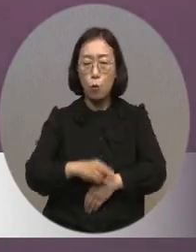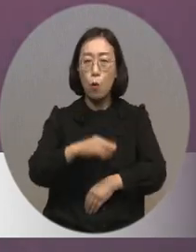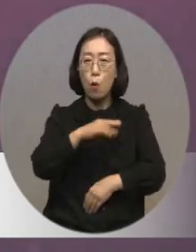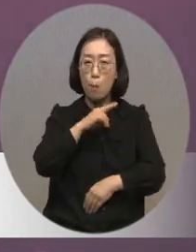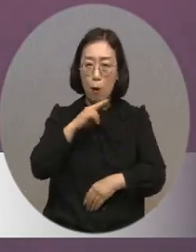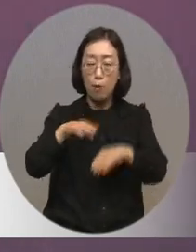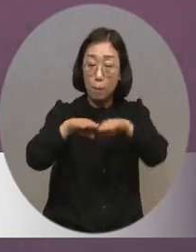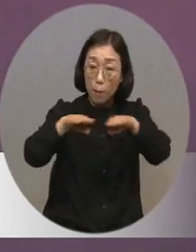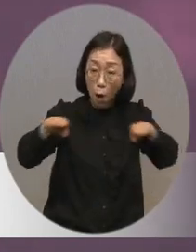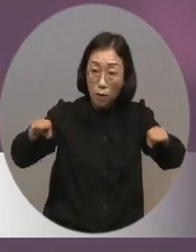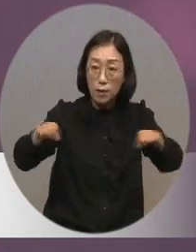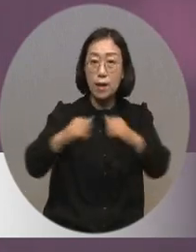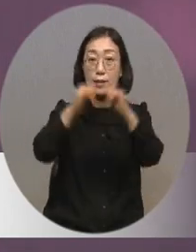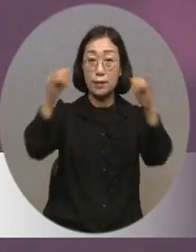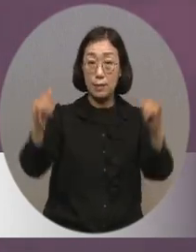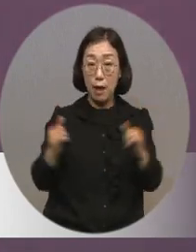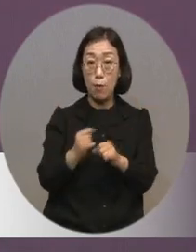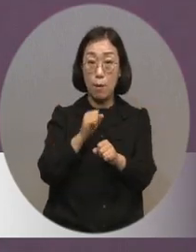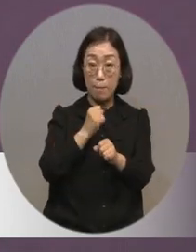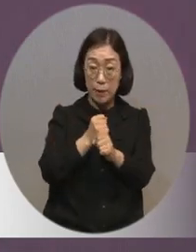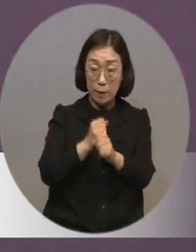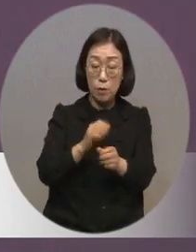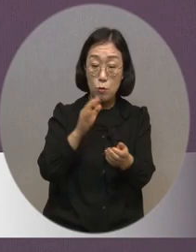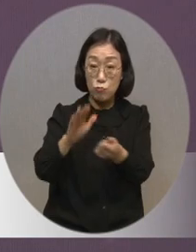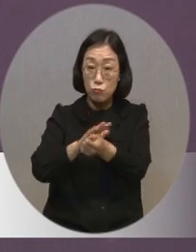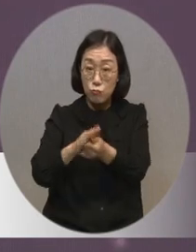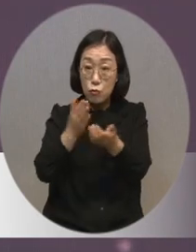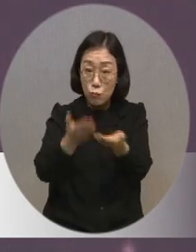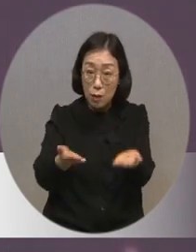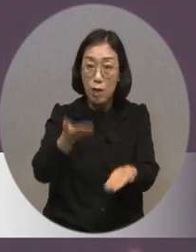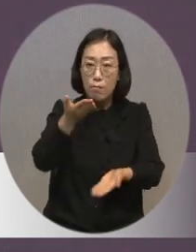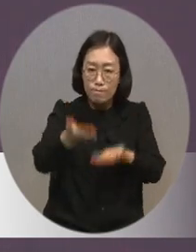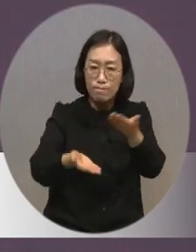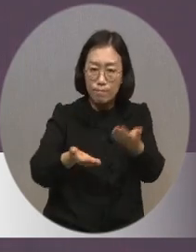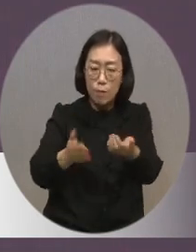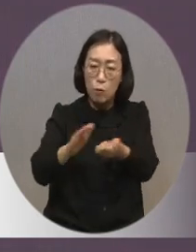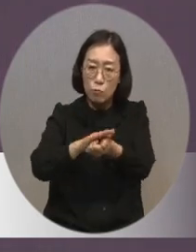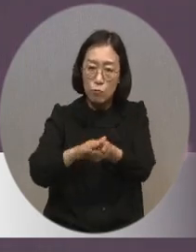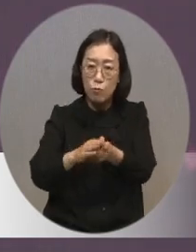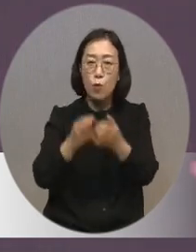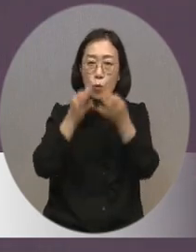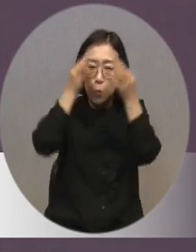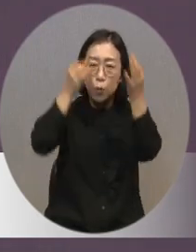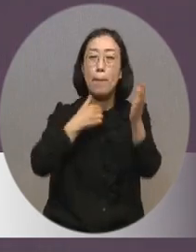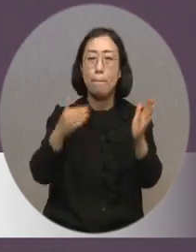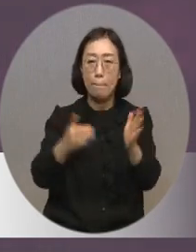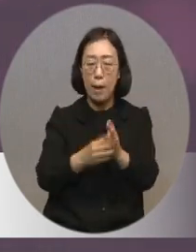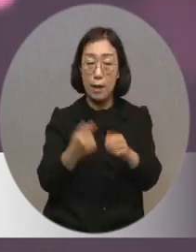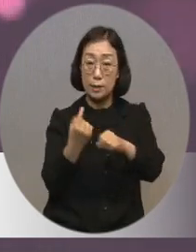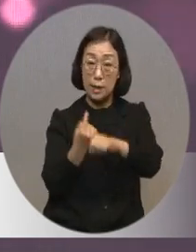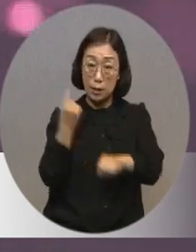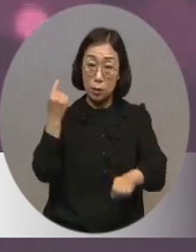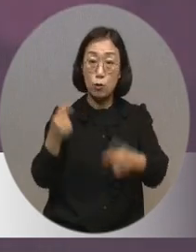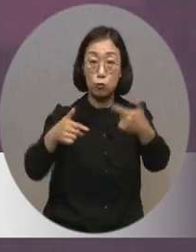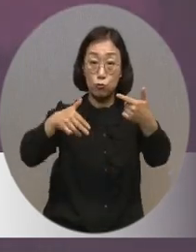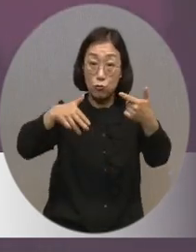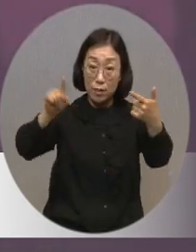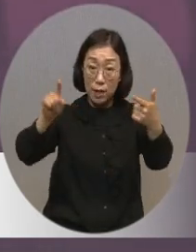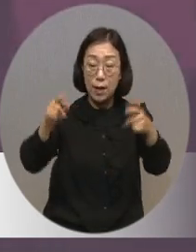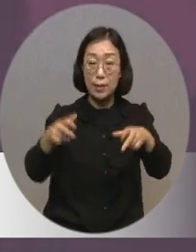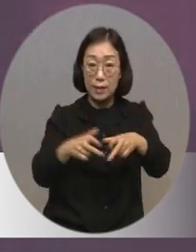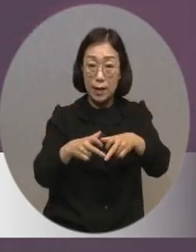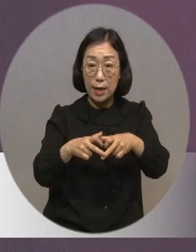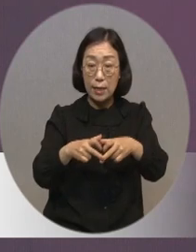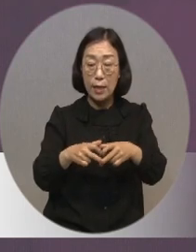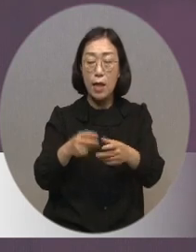평등한 사회를 만들기 위해 다각적인 노력을 기울여 왔습니다. 지난해 제6차 장애인